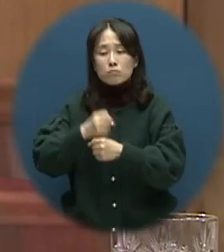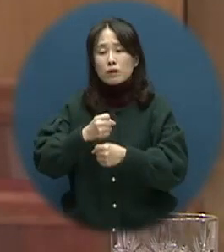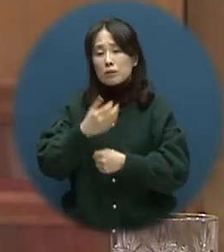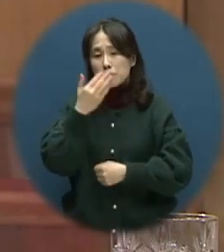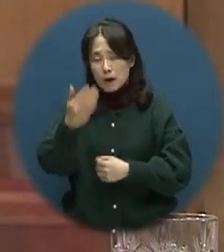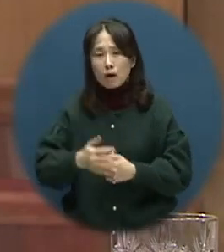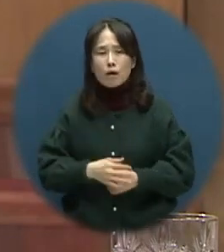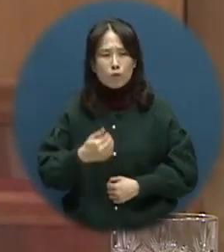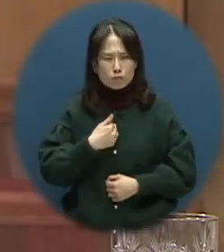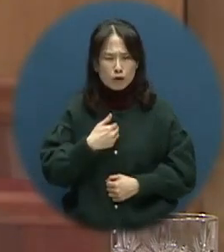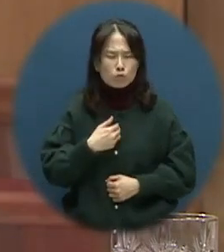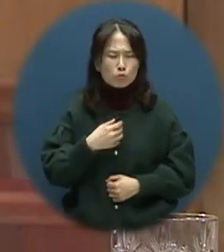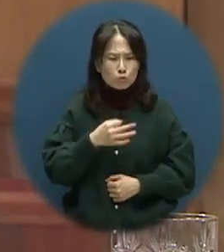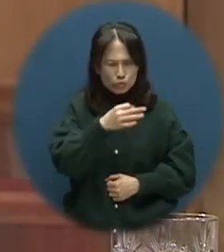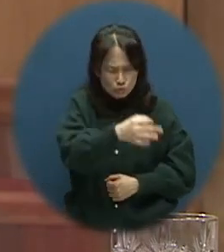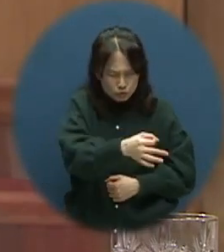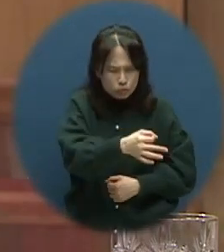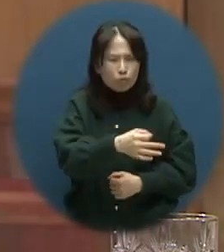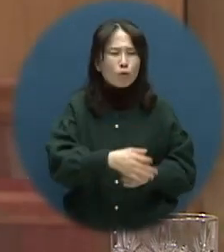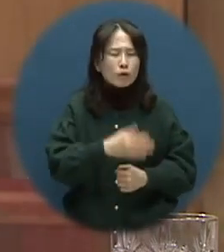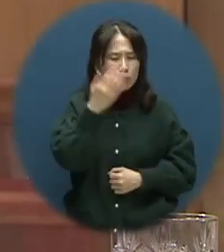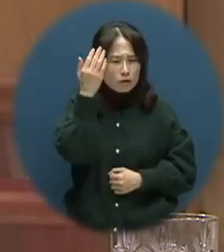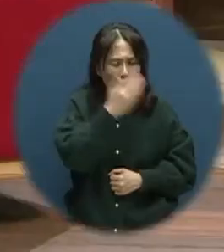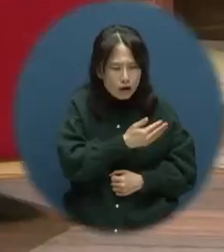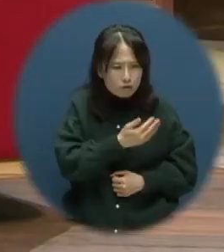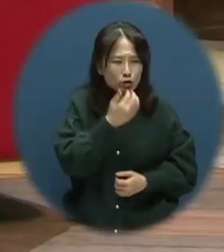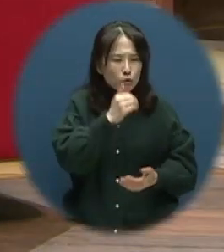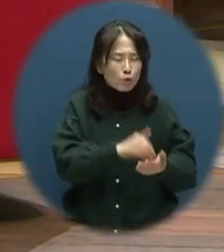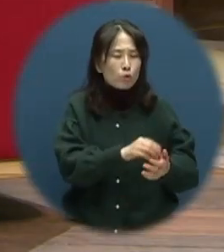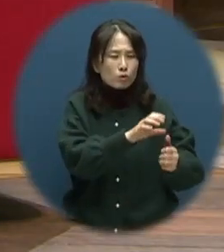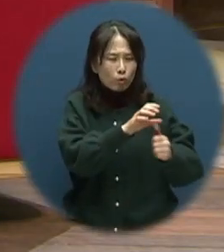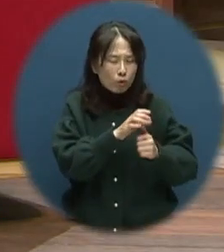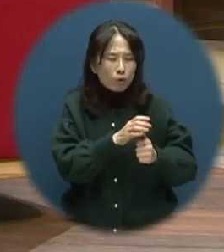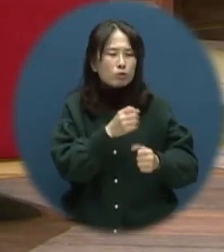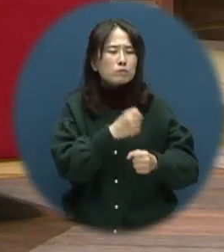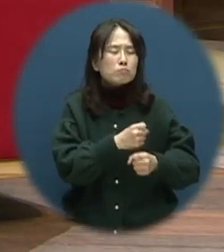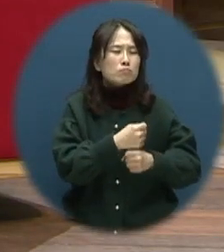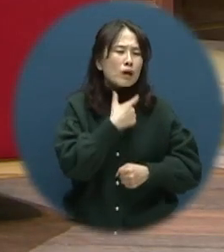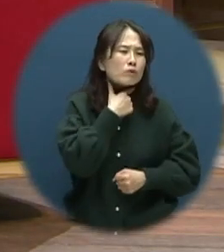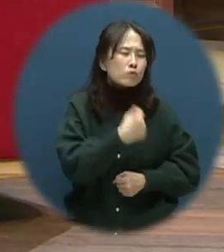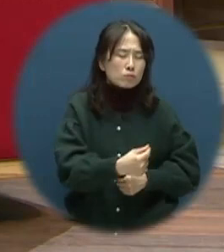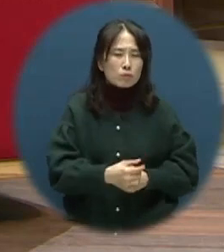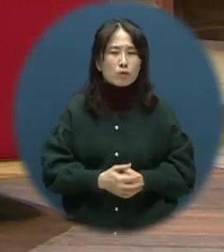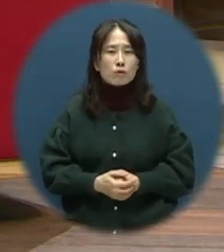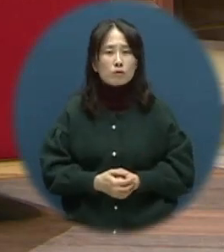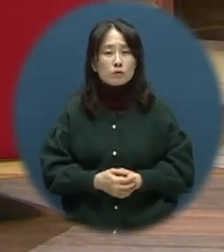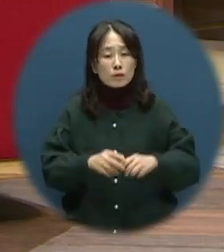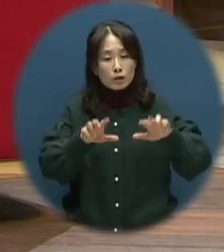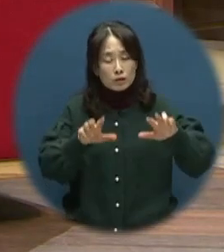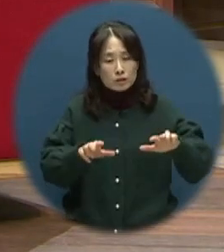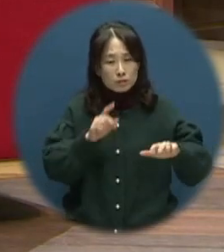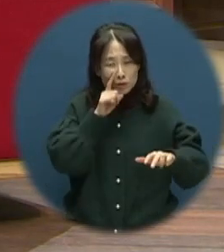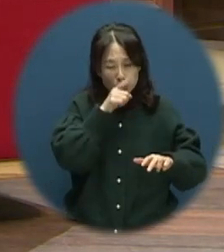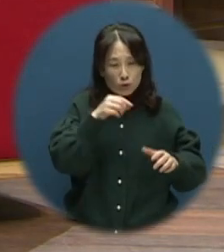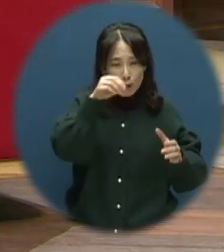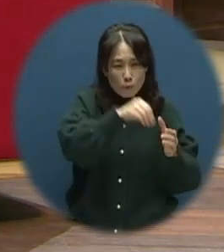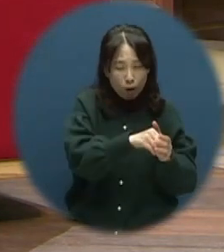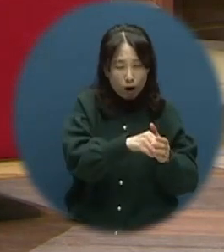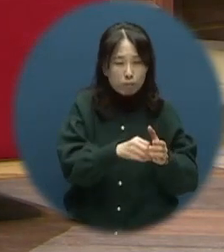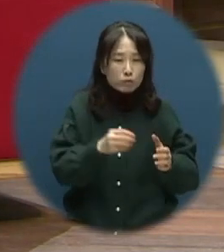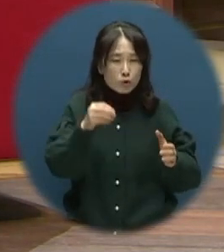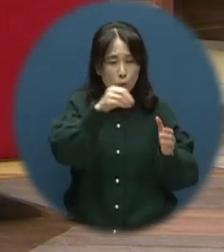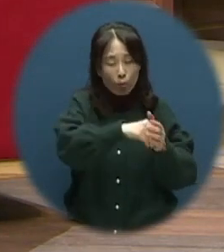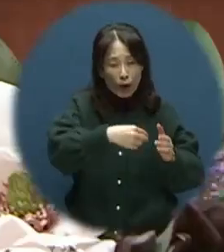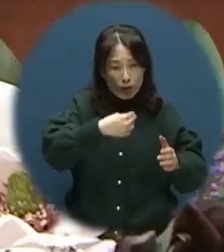쓰레기 안 들어간 시멘트로 써주세요. 이래야 할 수 있어야 되잖아요. 그런데 지금은 이게 쓰레기가 들어간 건지 안 들어간 건지 알려주는 것도